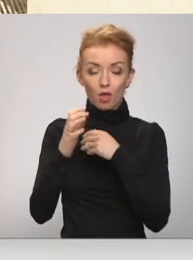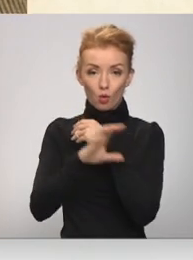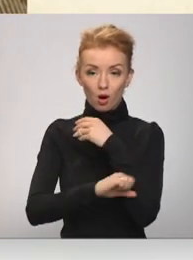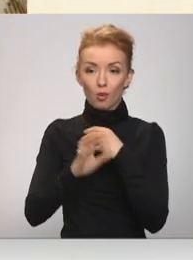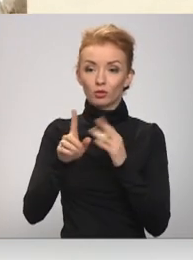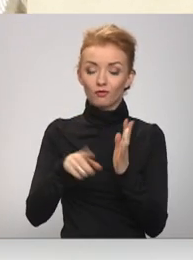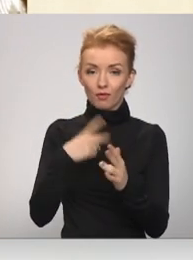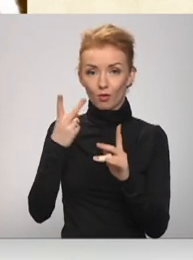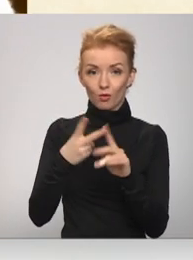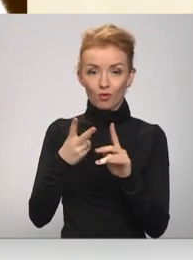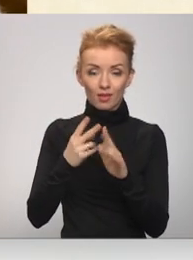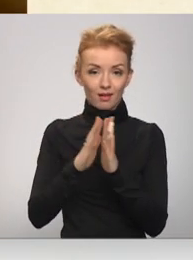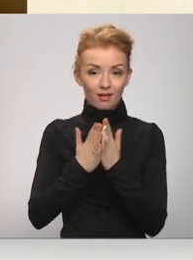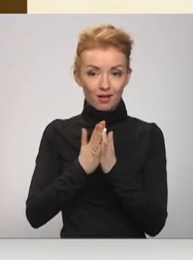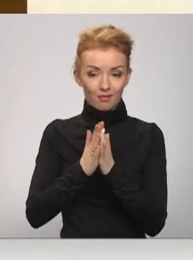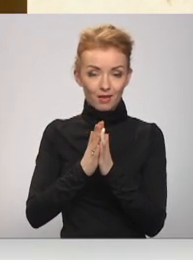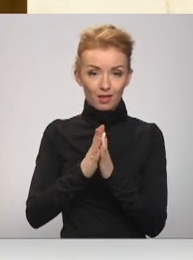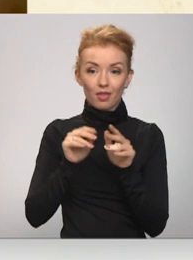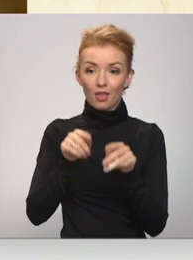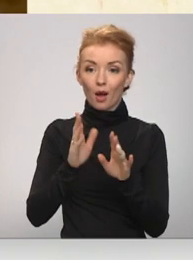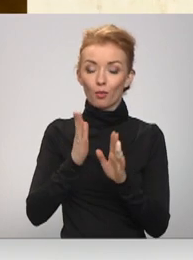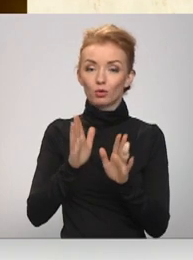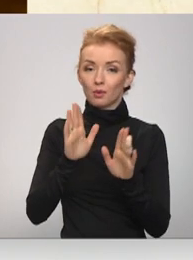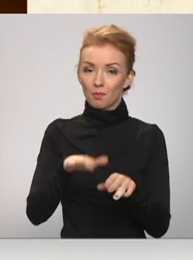ar vēl vienu šīs sērijas grāmatu. Tā